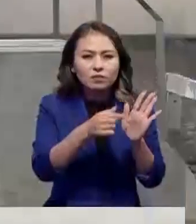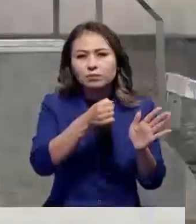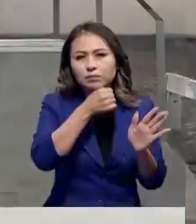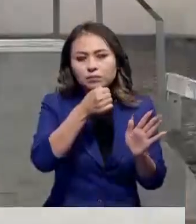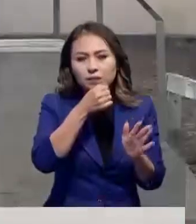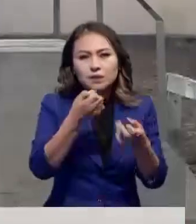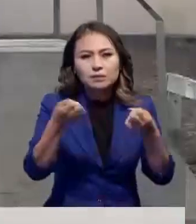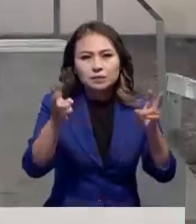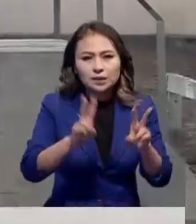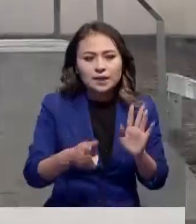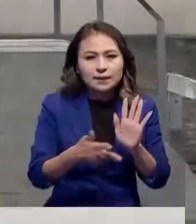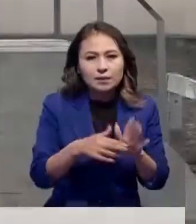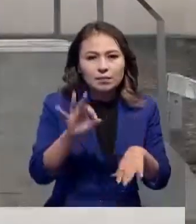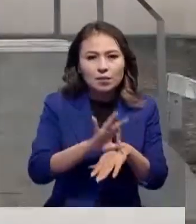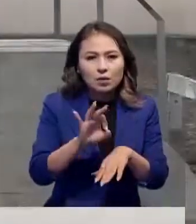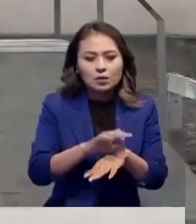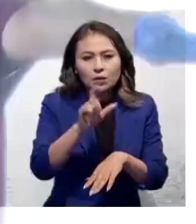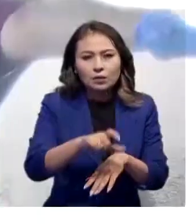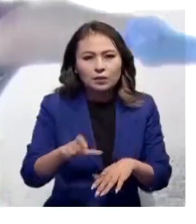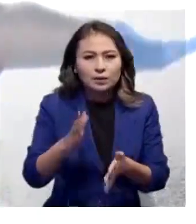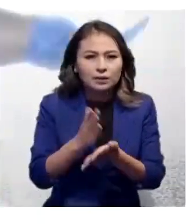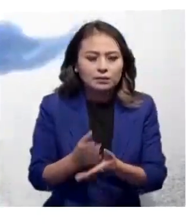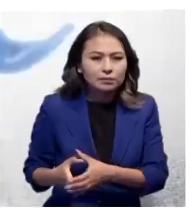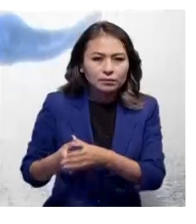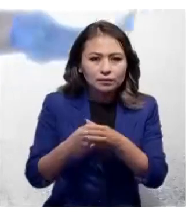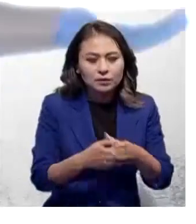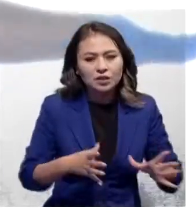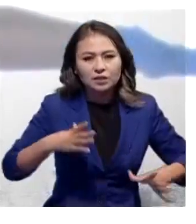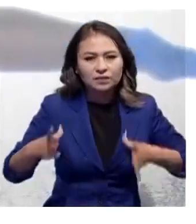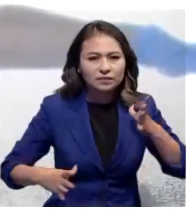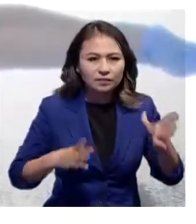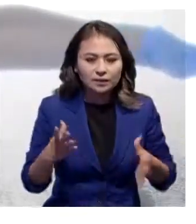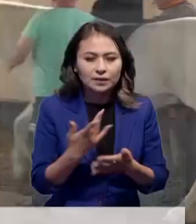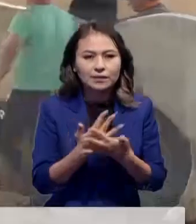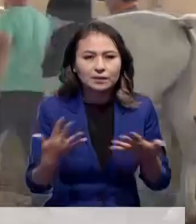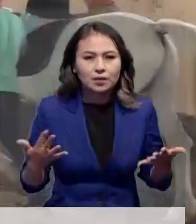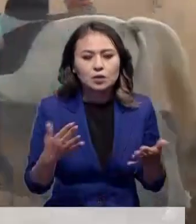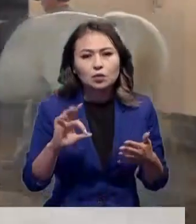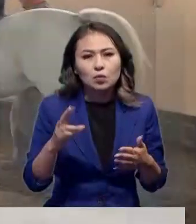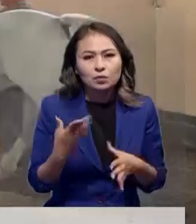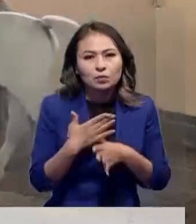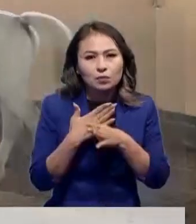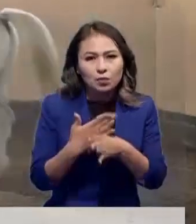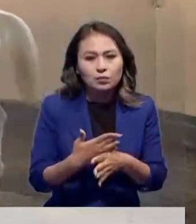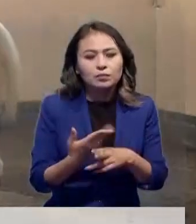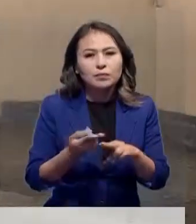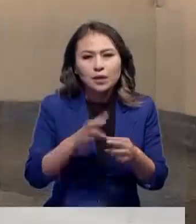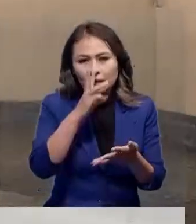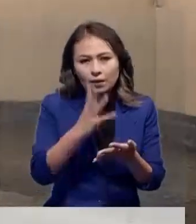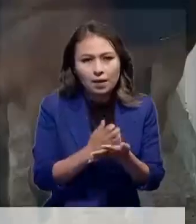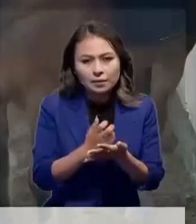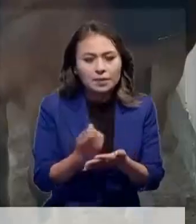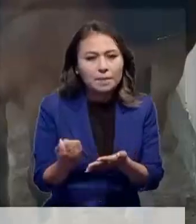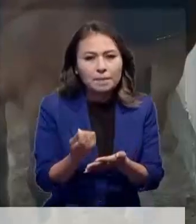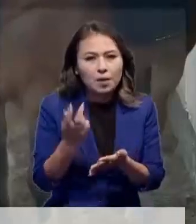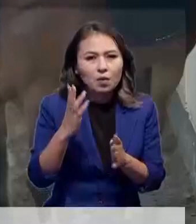арнаулы интернаттан 8 науқас бала келіп атқа мінеді. Серуендейді, түрлі дене қимылдарын жасайды. Бұл әлеуметтік жоба болғандықтан табыс мардымсыз. Тек демеушілердің